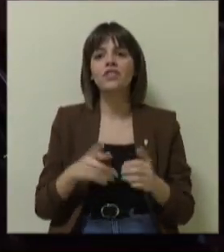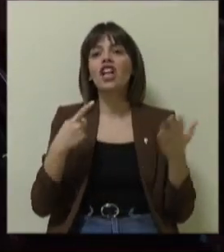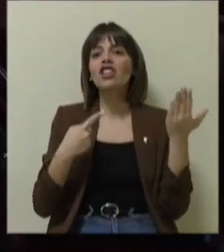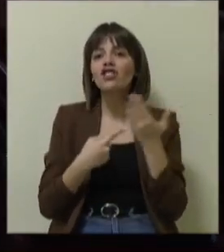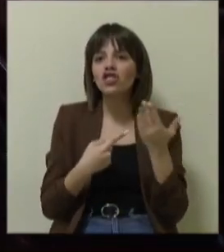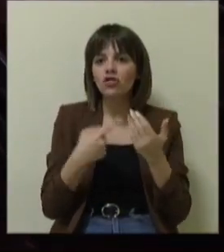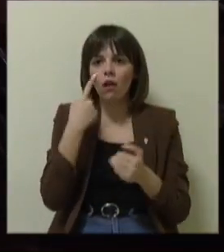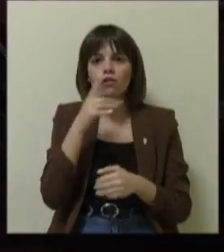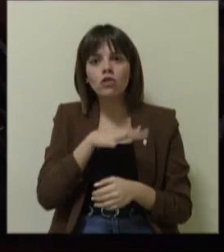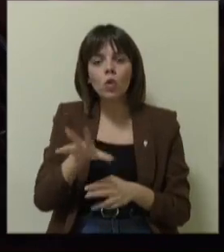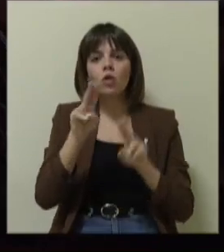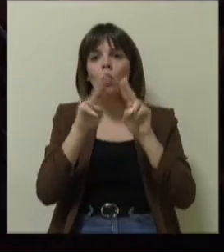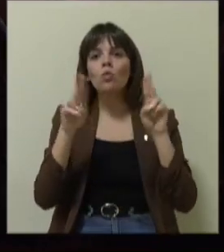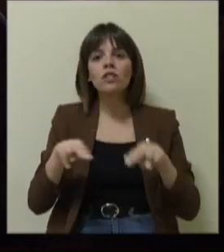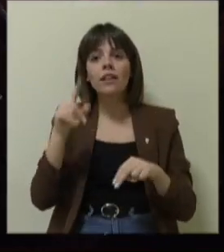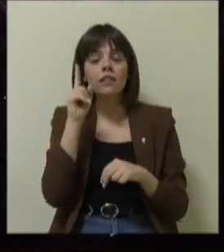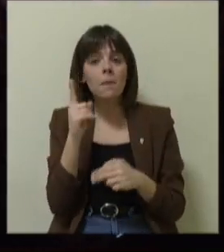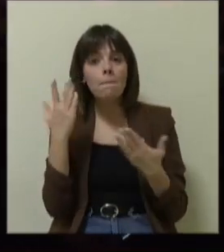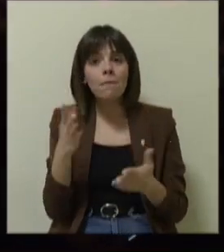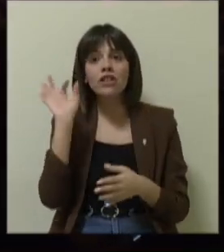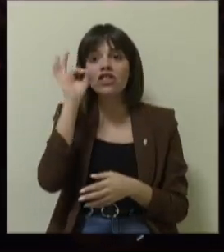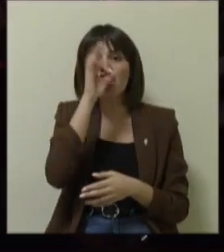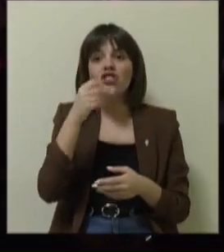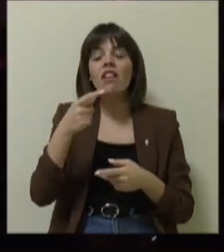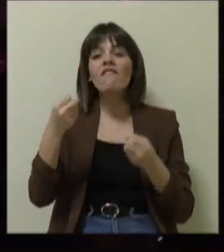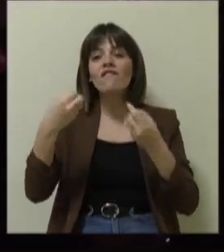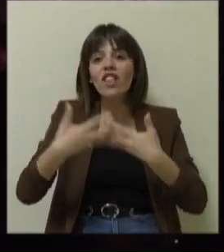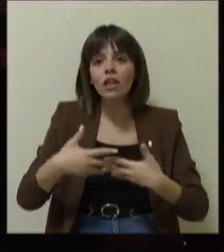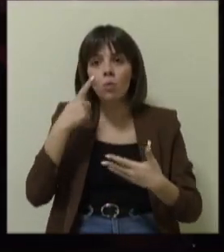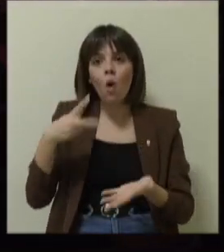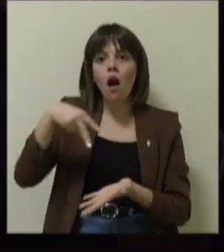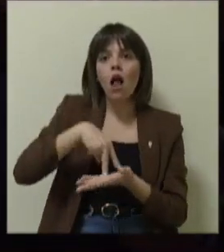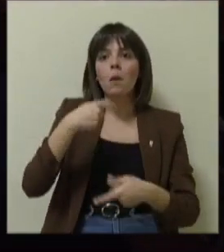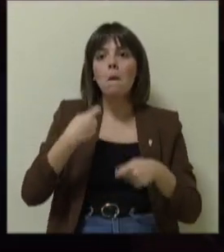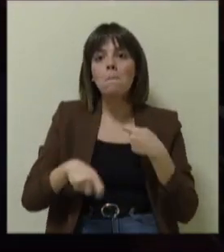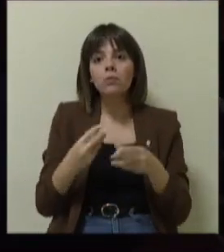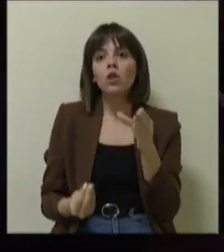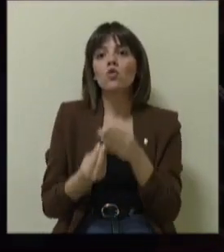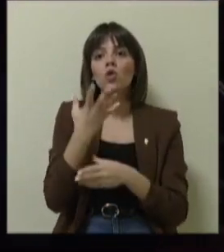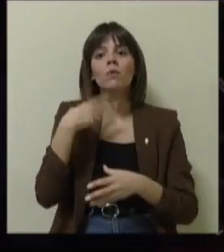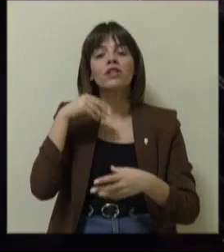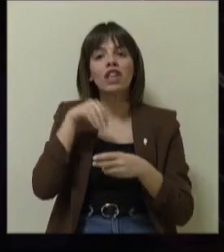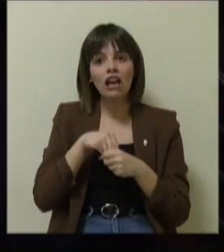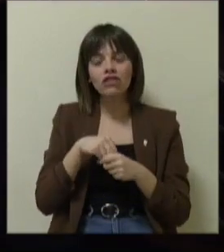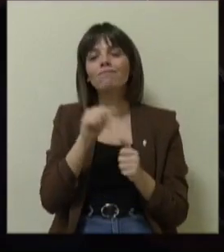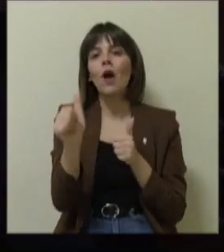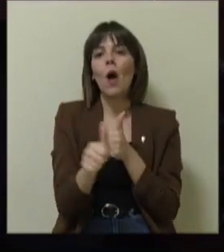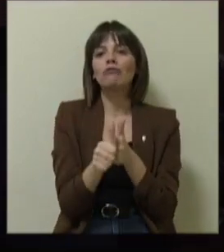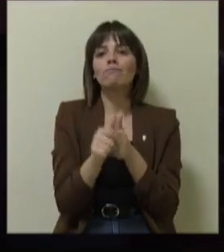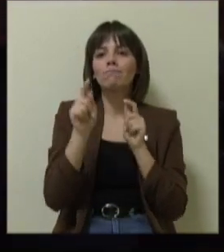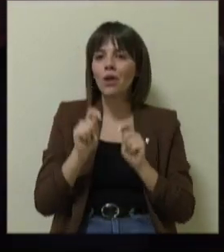Dijital tabanlı uluslararası bir yeşil finansman kalkınma bankasının kuruluşuna öncülük